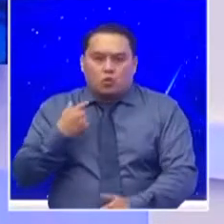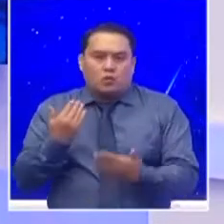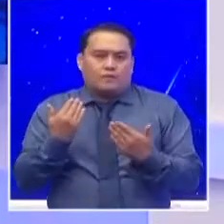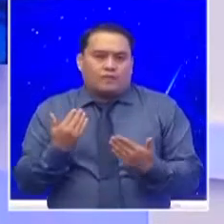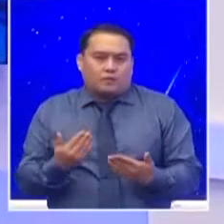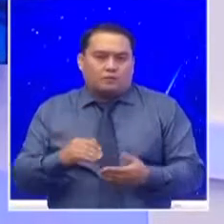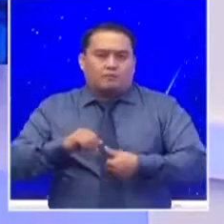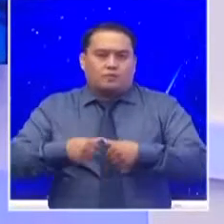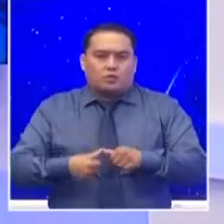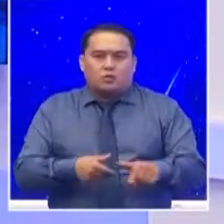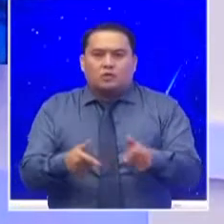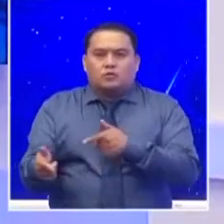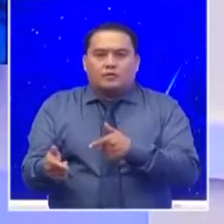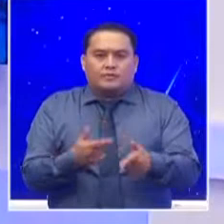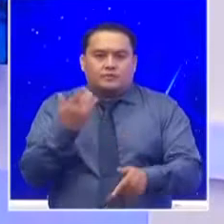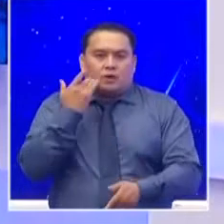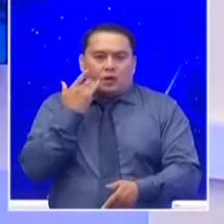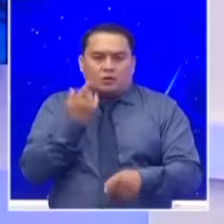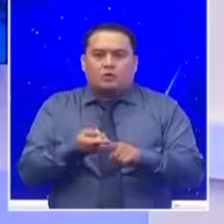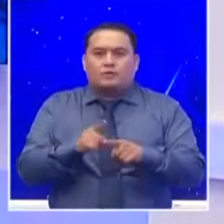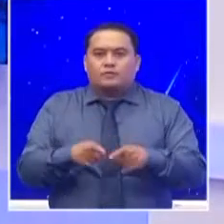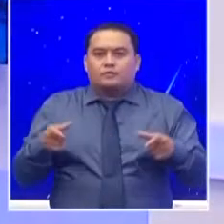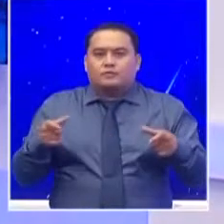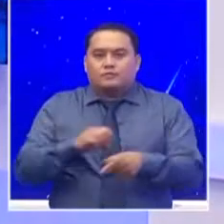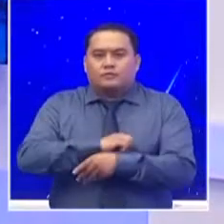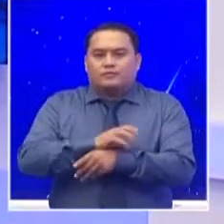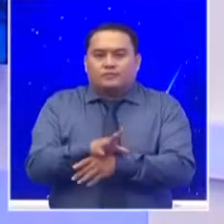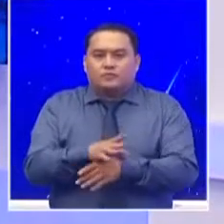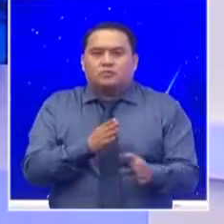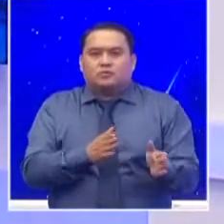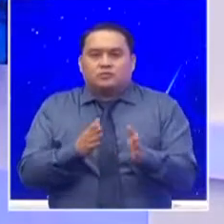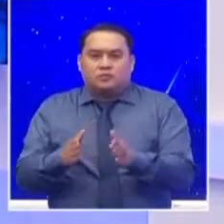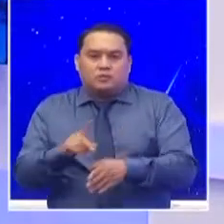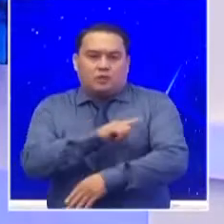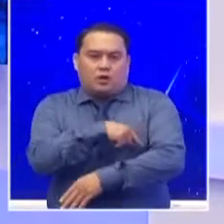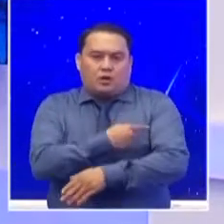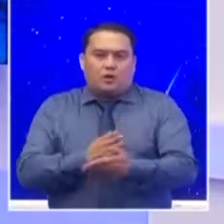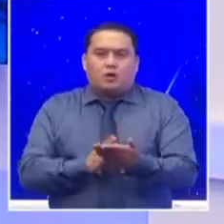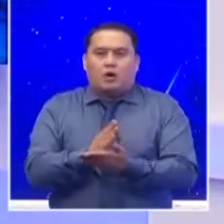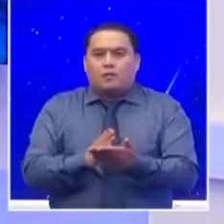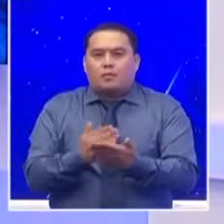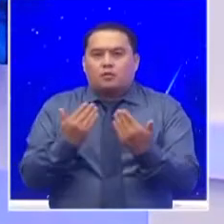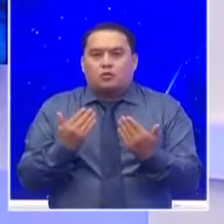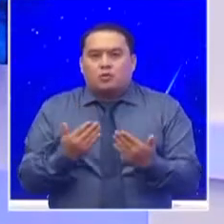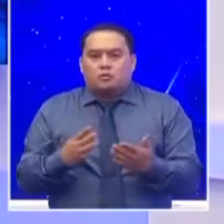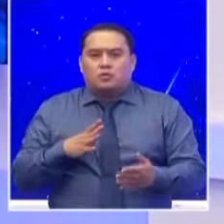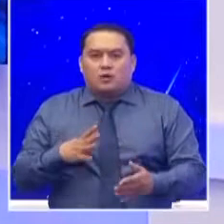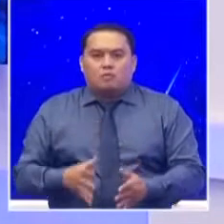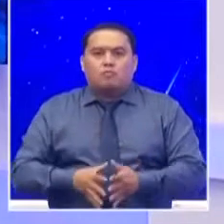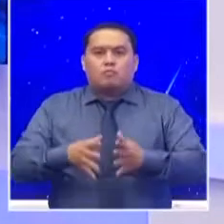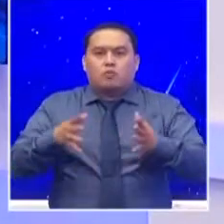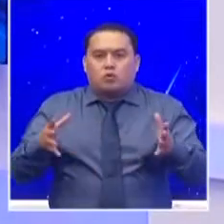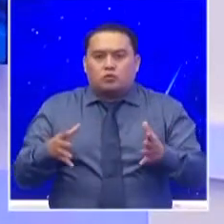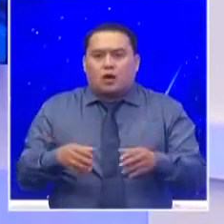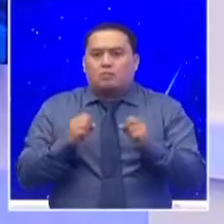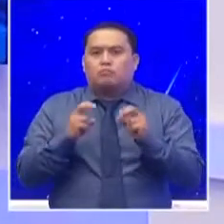фельдшеры в постоянной боевой готовности. Пандемия круто изменила ритм жизни медицинских работников. Нагрузки стало в разы